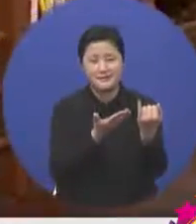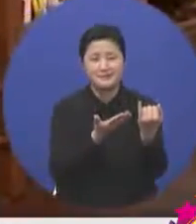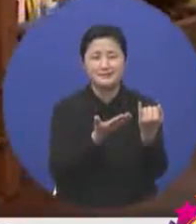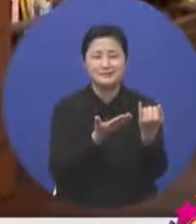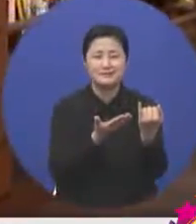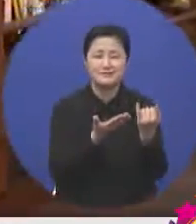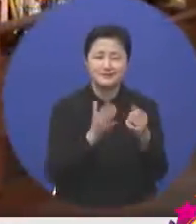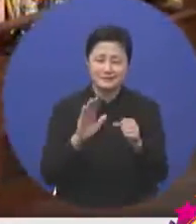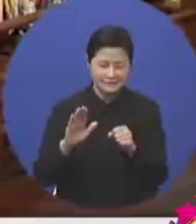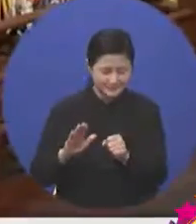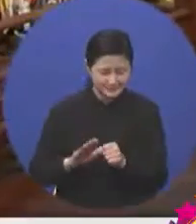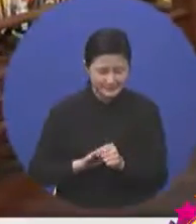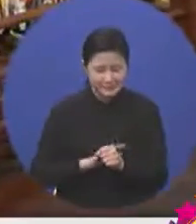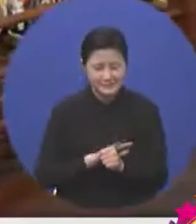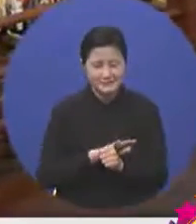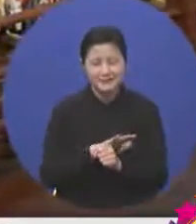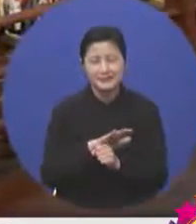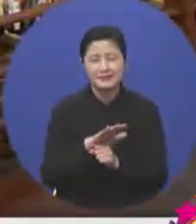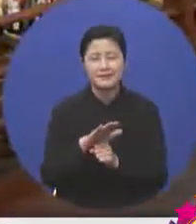당신만을